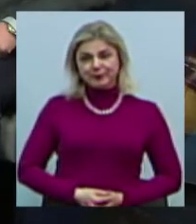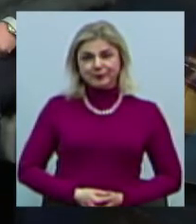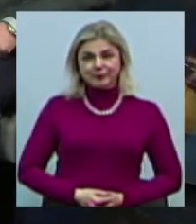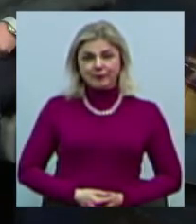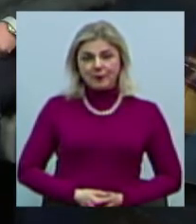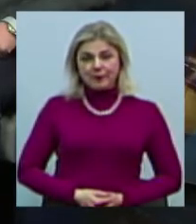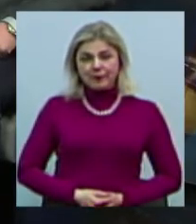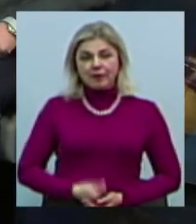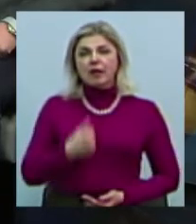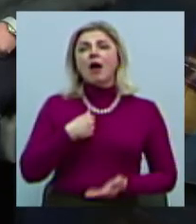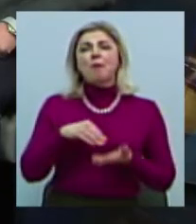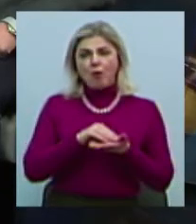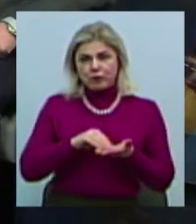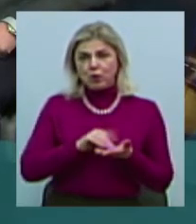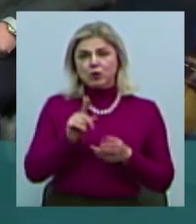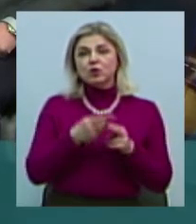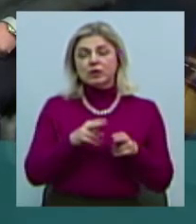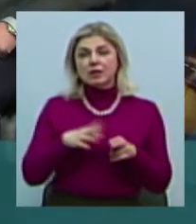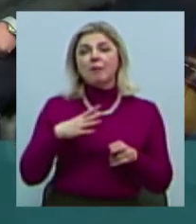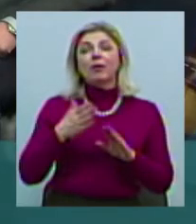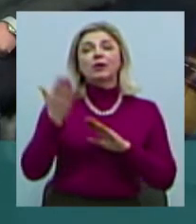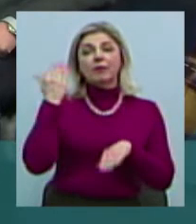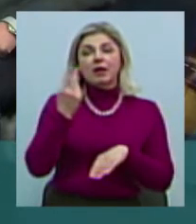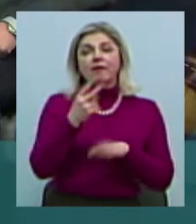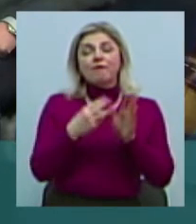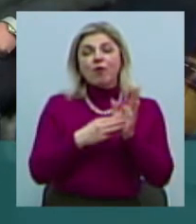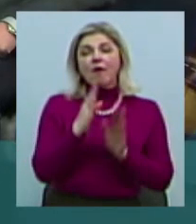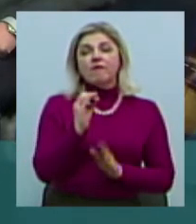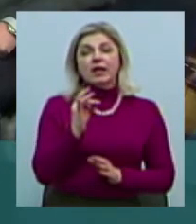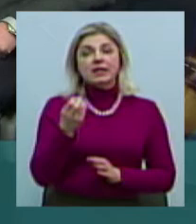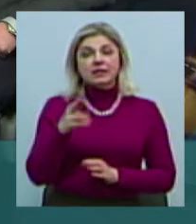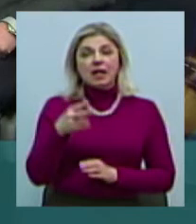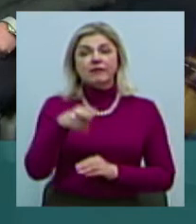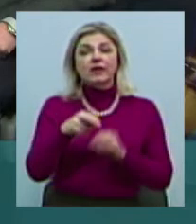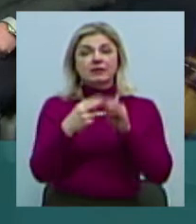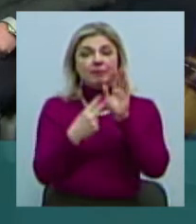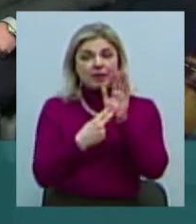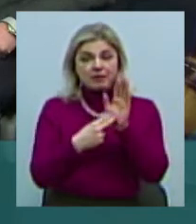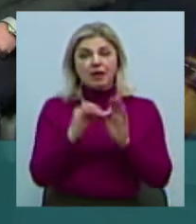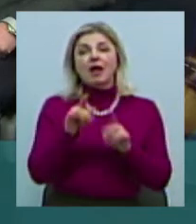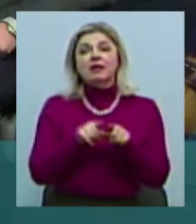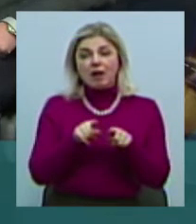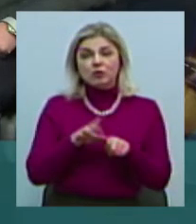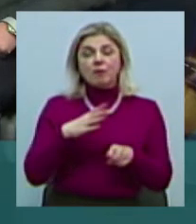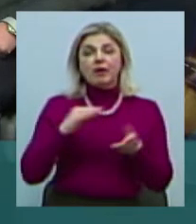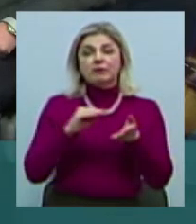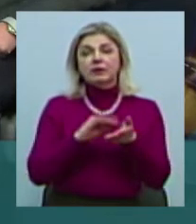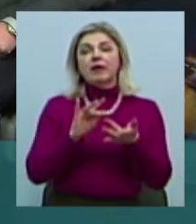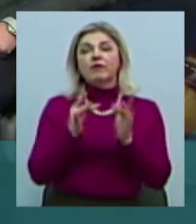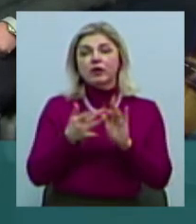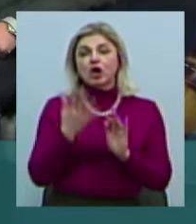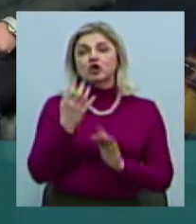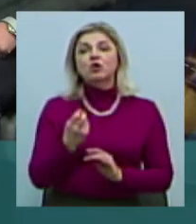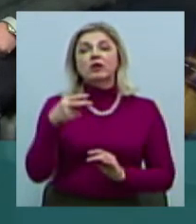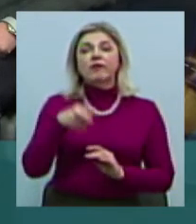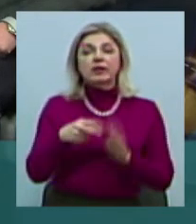Ну, я підкреслив, що було це 28 вересня 2017-го. На тій же сесії згадувалася і в Вікіпедії інформація про те, що ще 2008